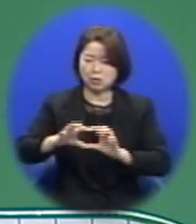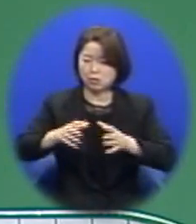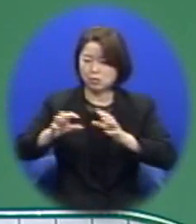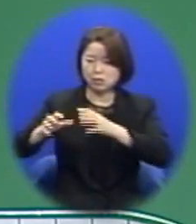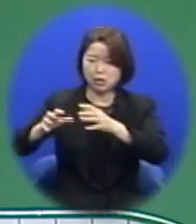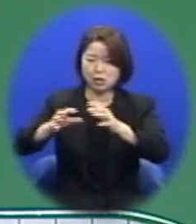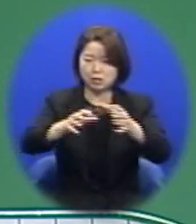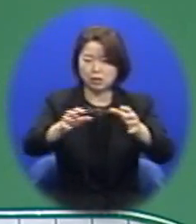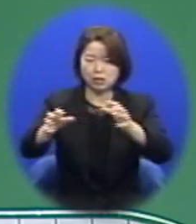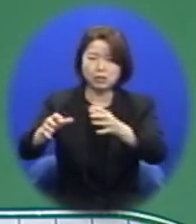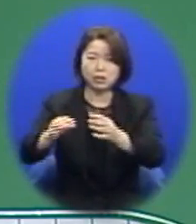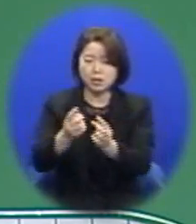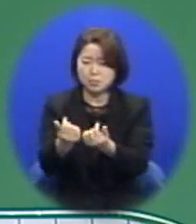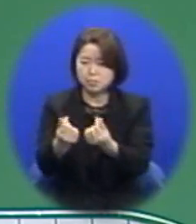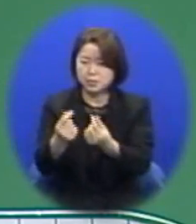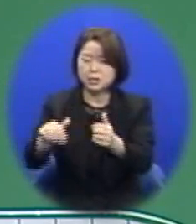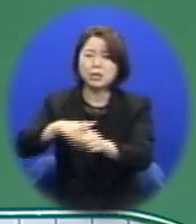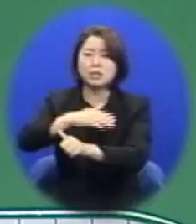형편입니다.